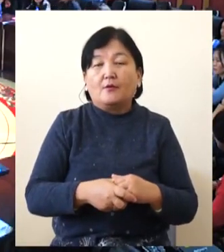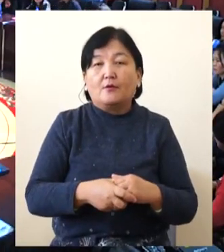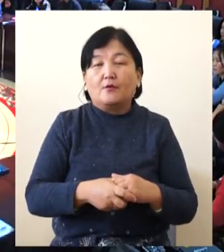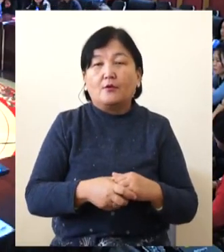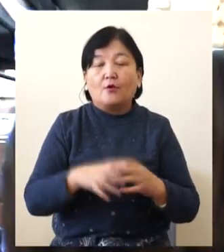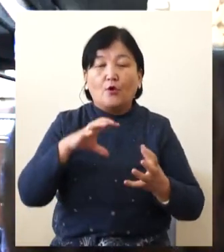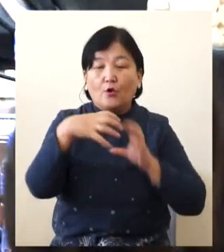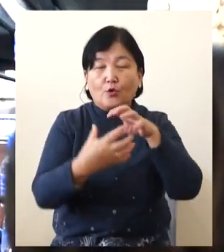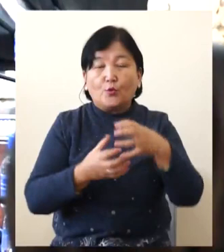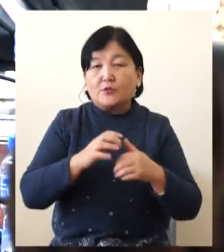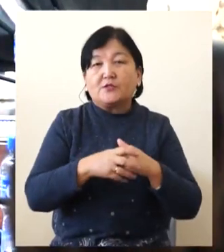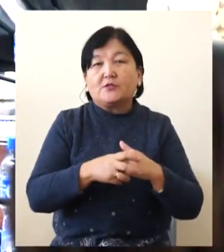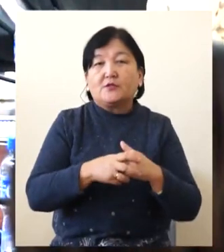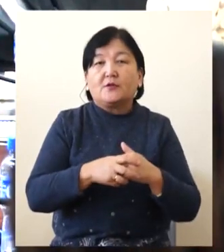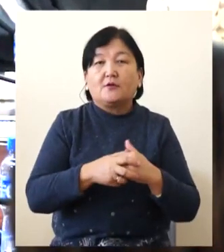олон улсын